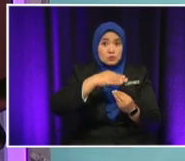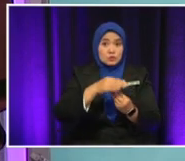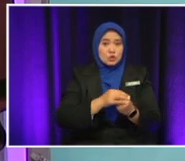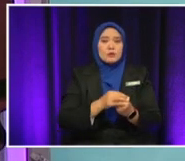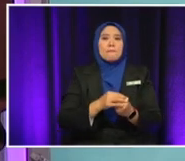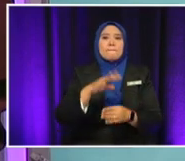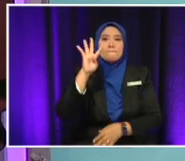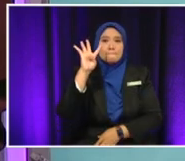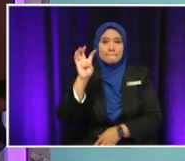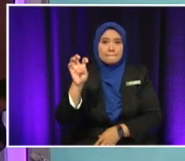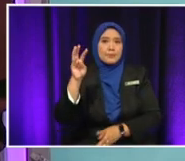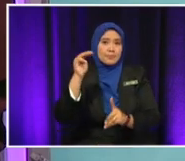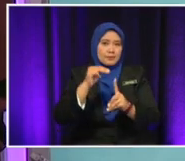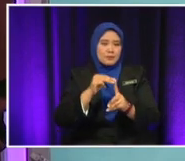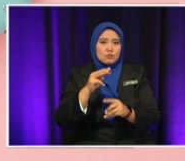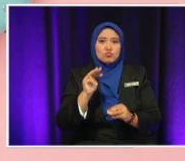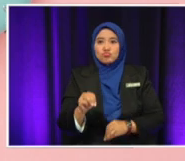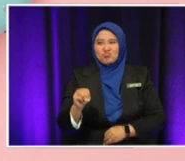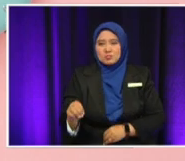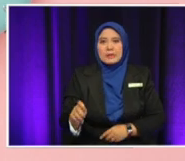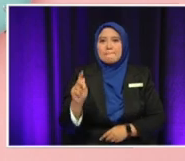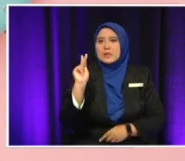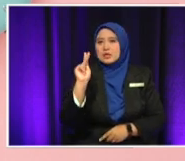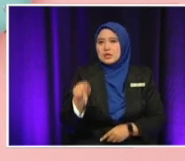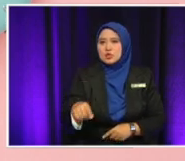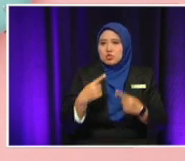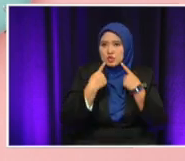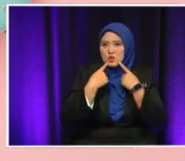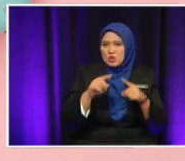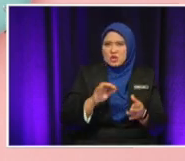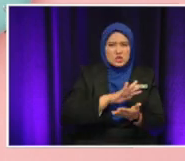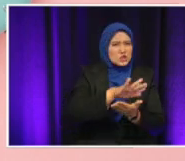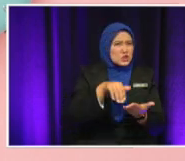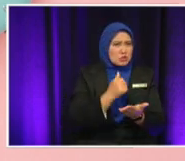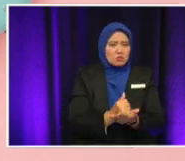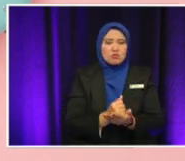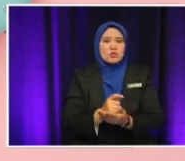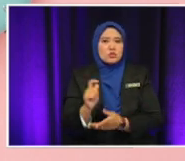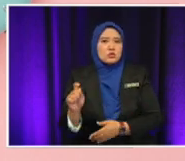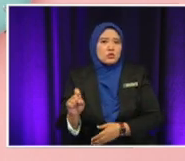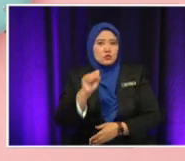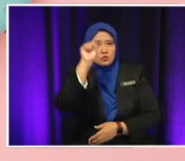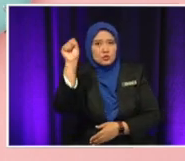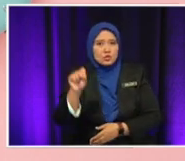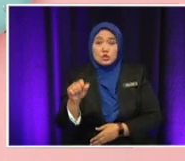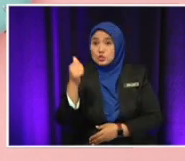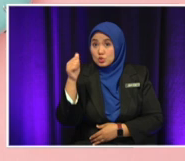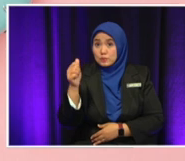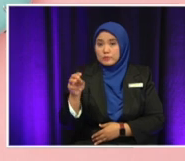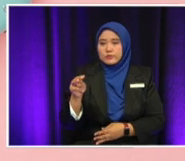Oke jadi murid perlu jawab ke semua persoalan Oke 10 markah untuk setiap soal dan